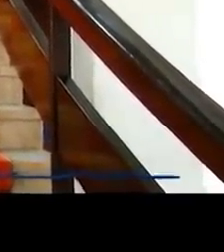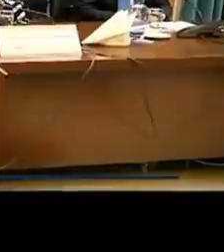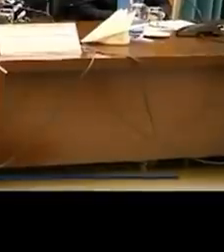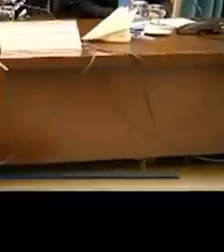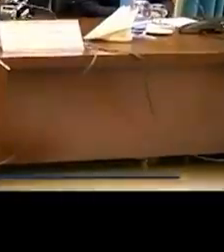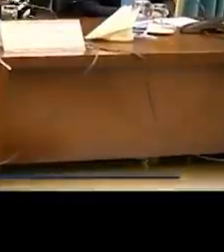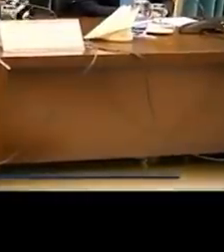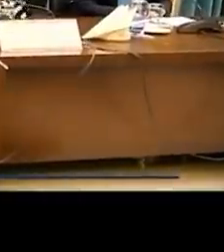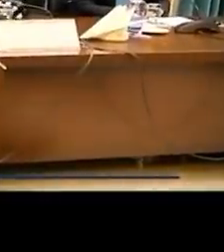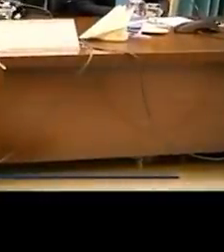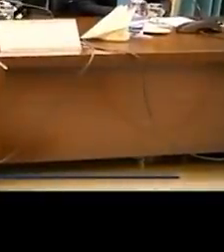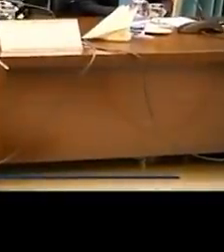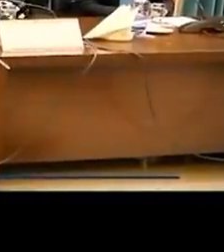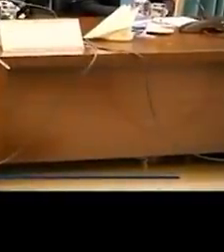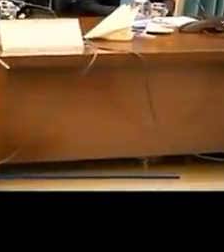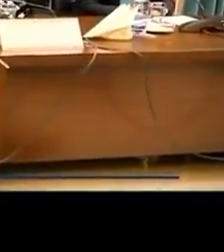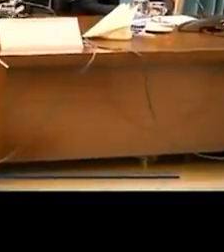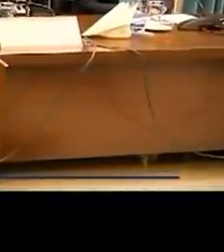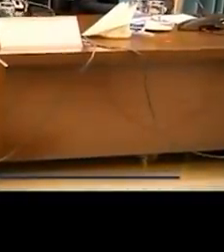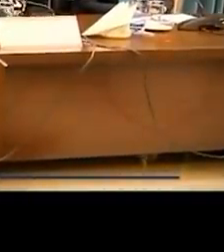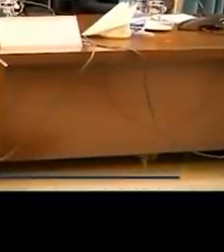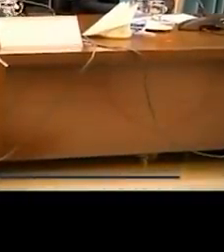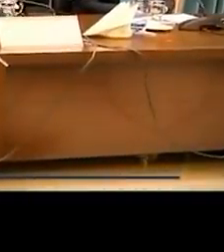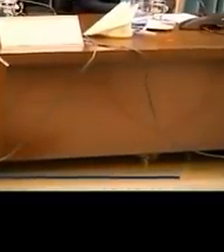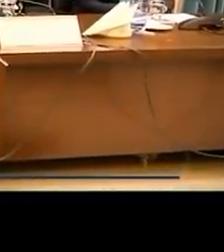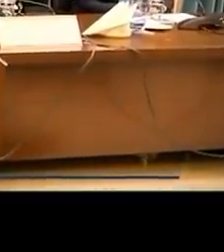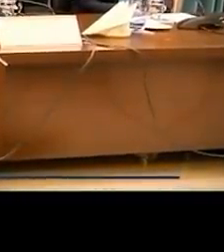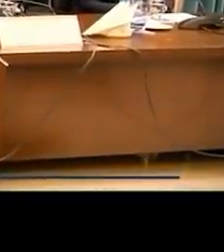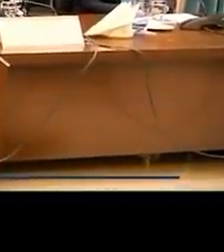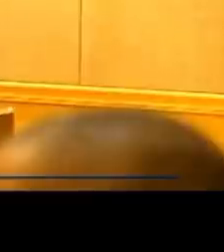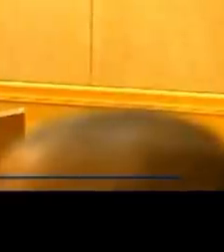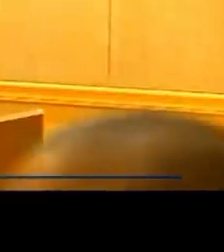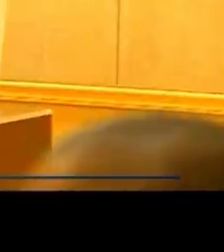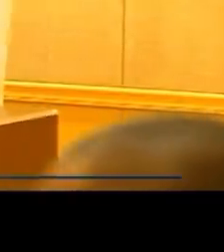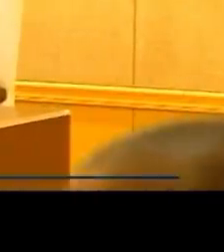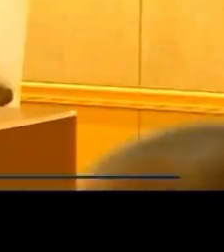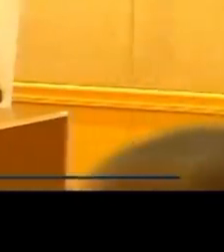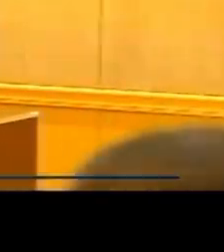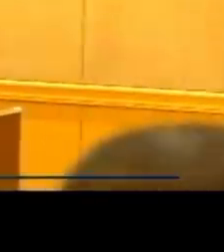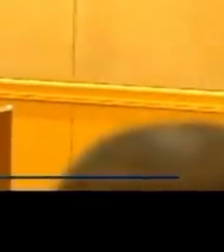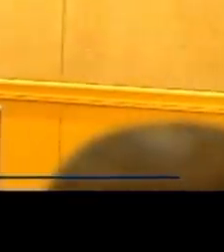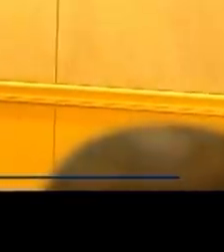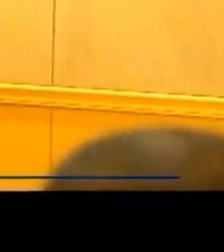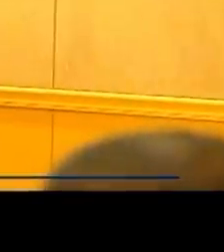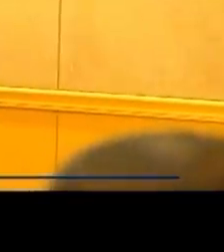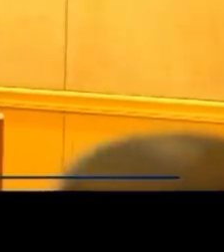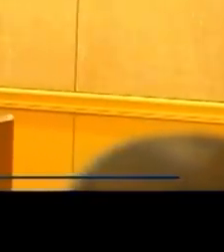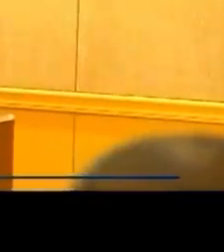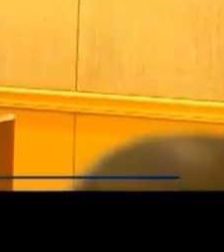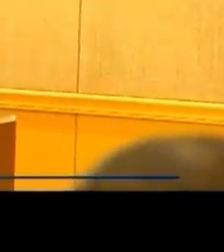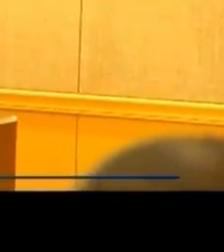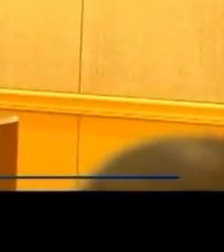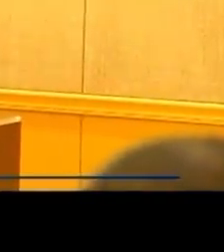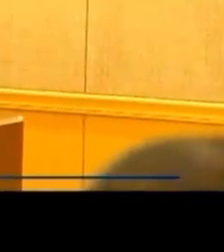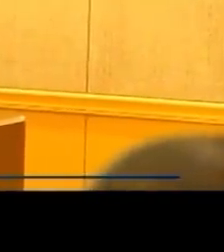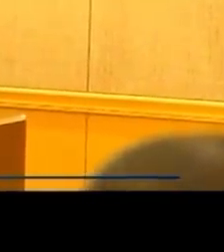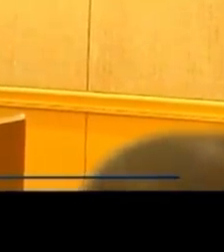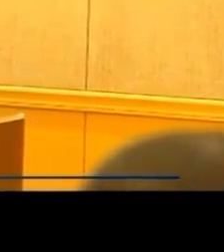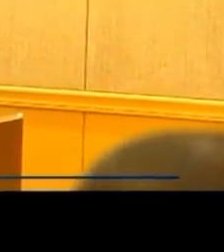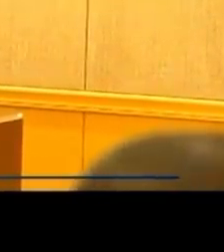président et les priorités qu'il a identifiées. Le président attend